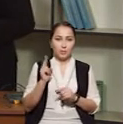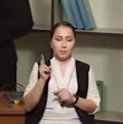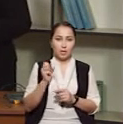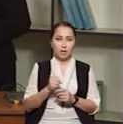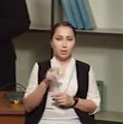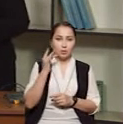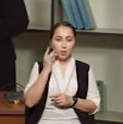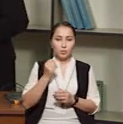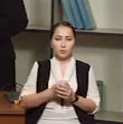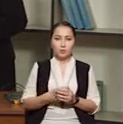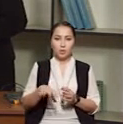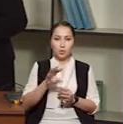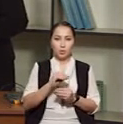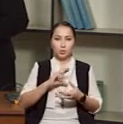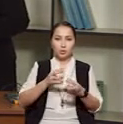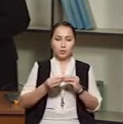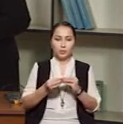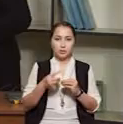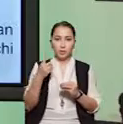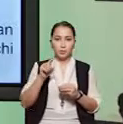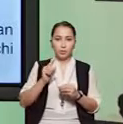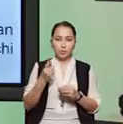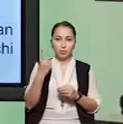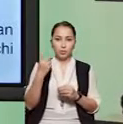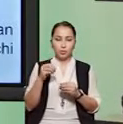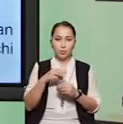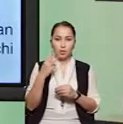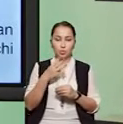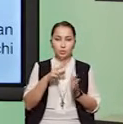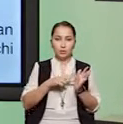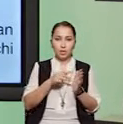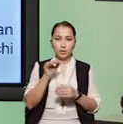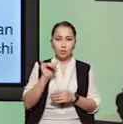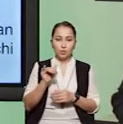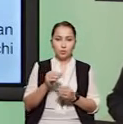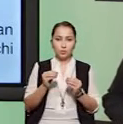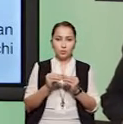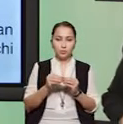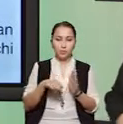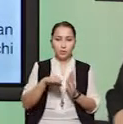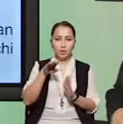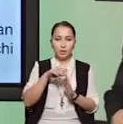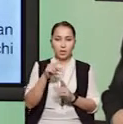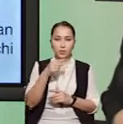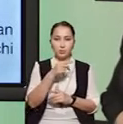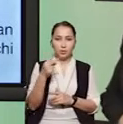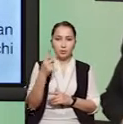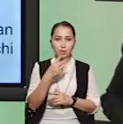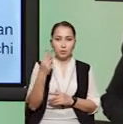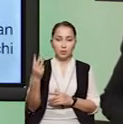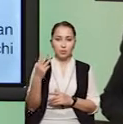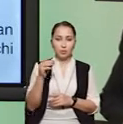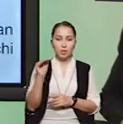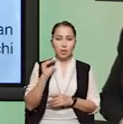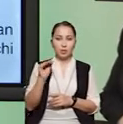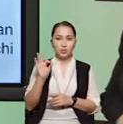K Boltzmann doimiysi. Uning qiymati 1.38 ko'paytirilgan 10 darajasi